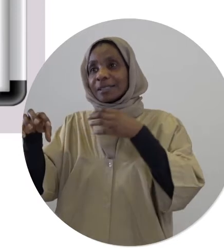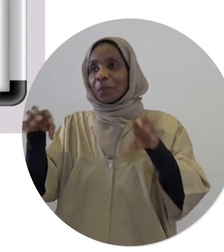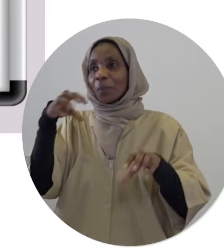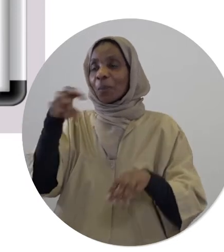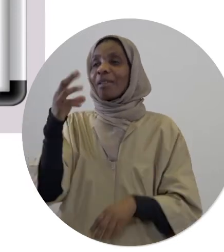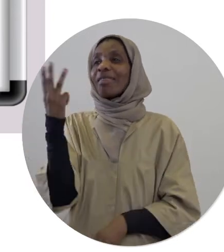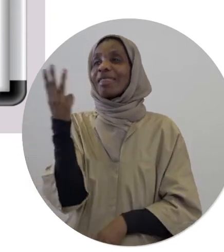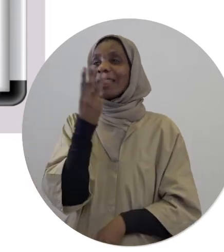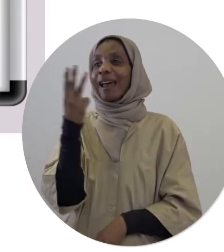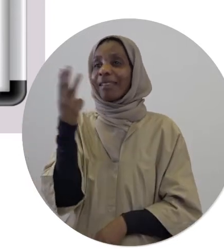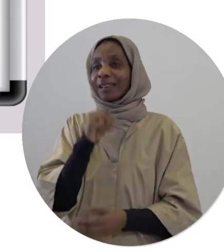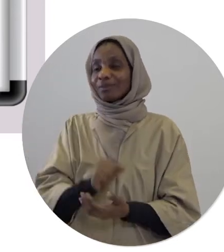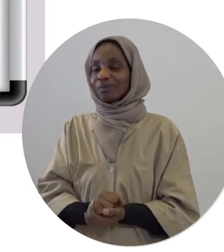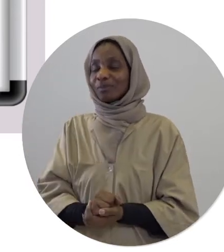في الجزيء.